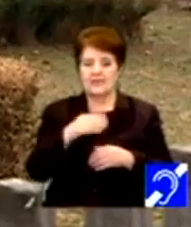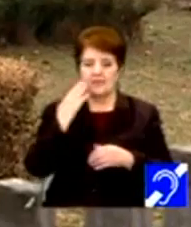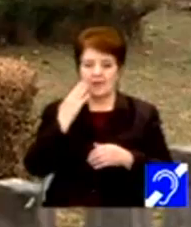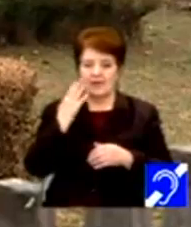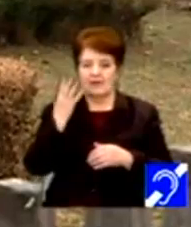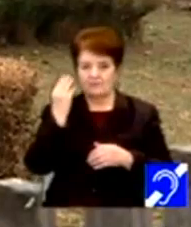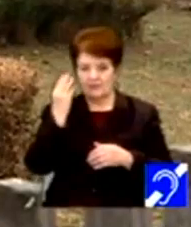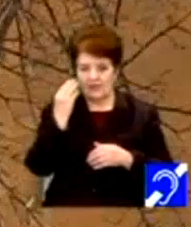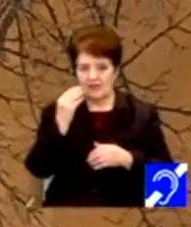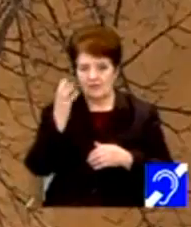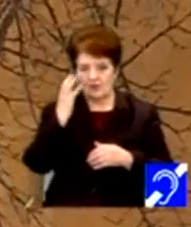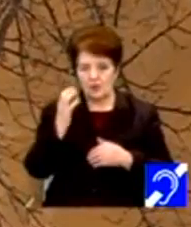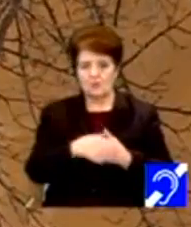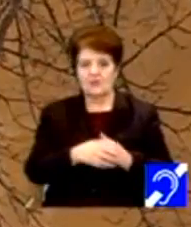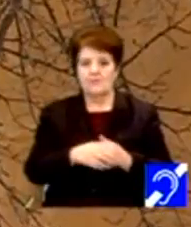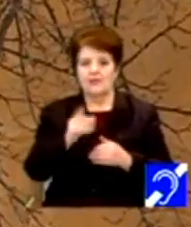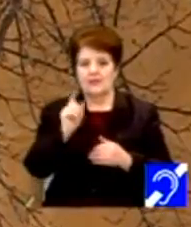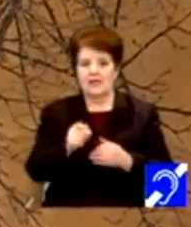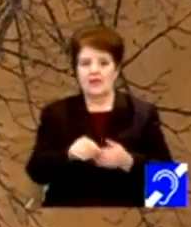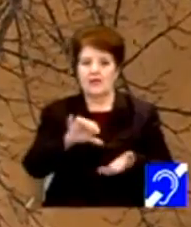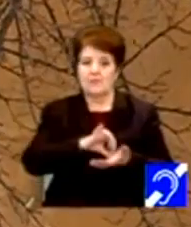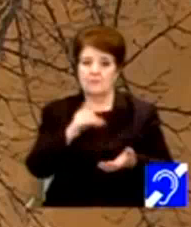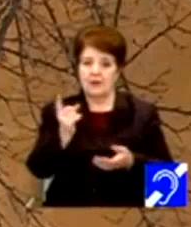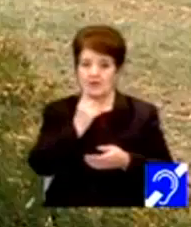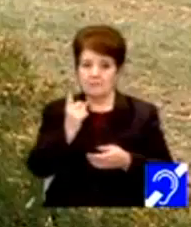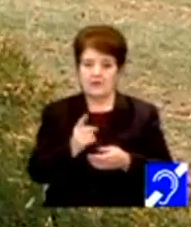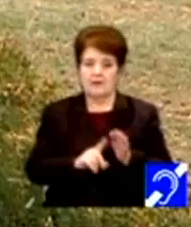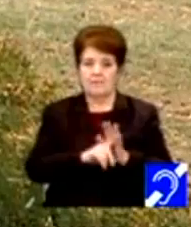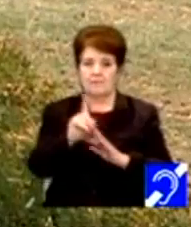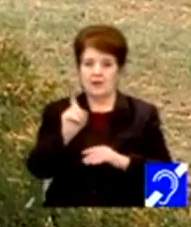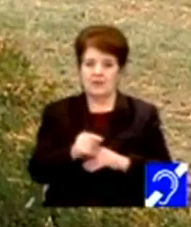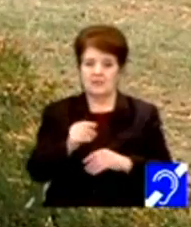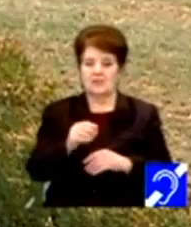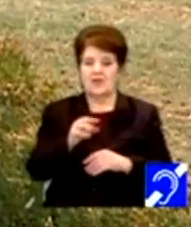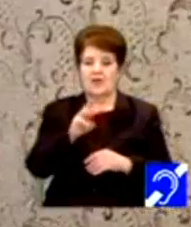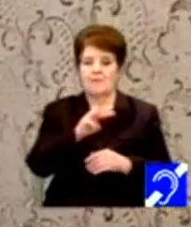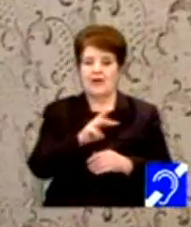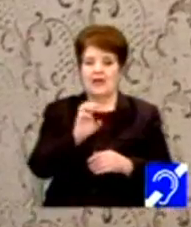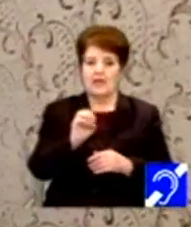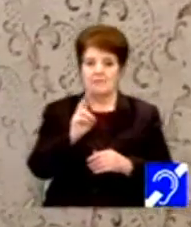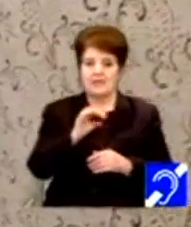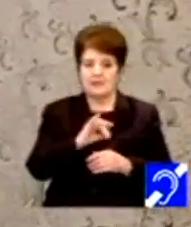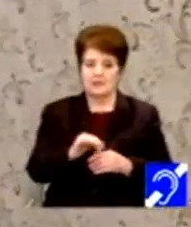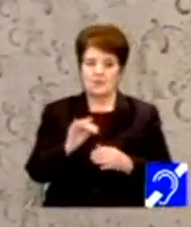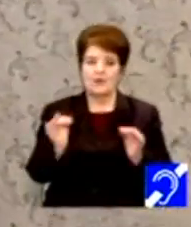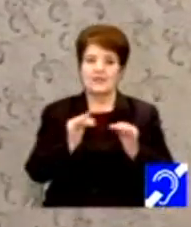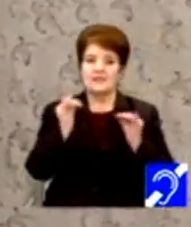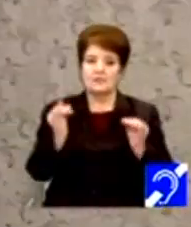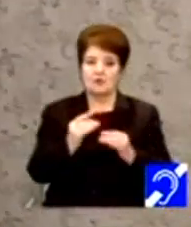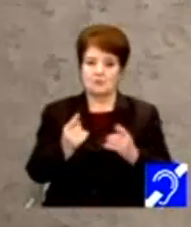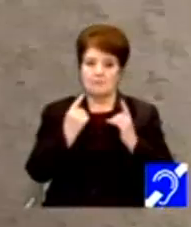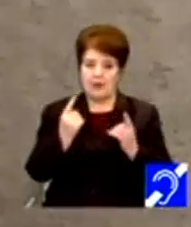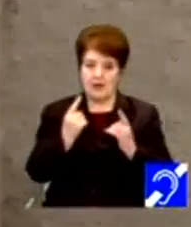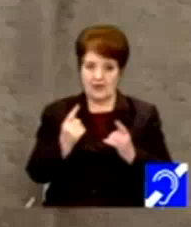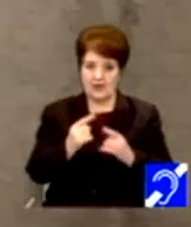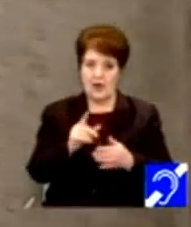pare condamnată uitării, chiar dacă reprezintă primii pași în creația lui Mihai Eminescu. Conform istoricilor, marele poet